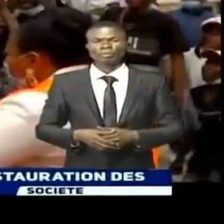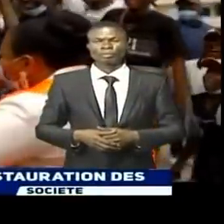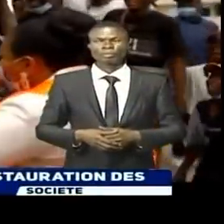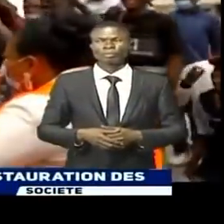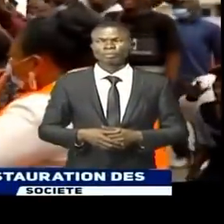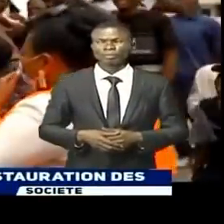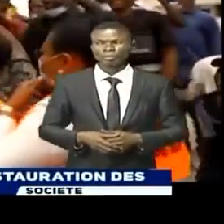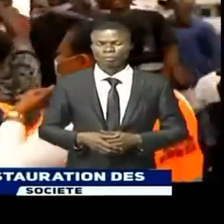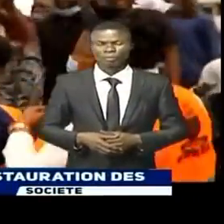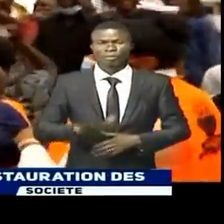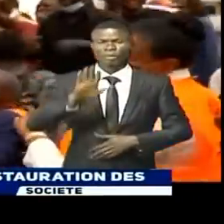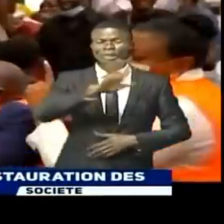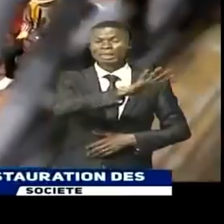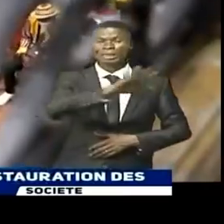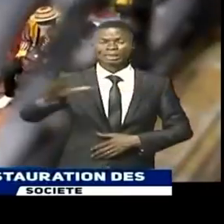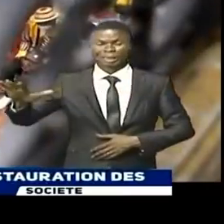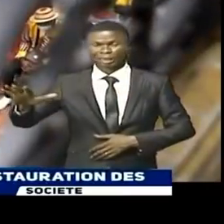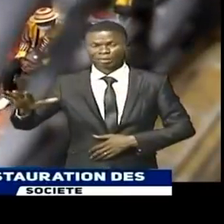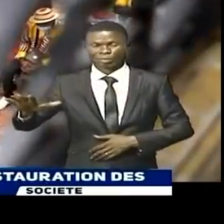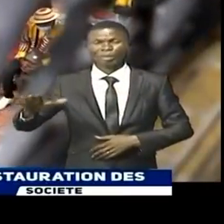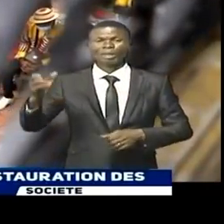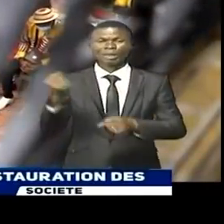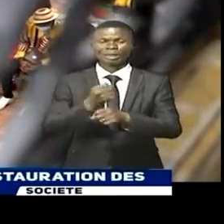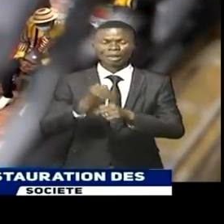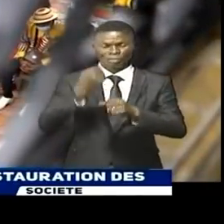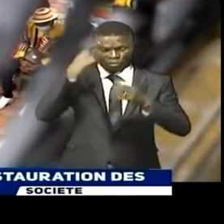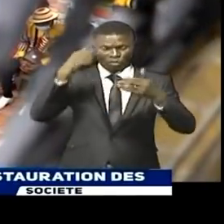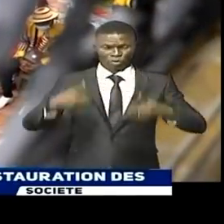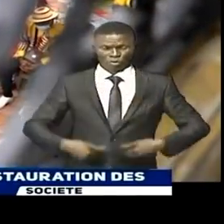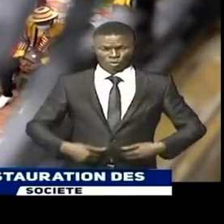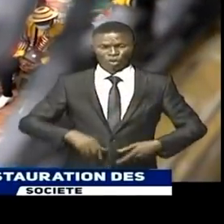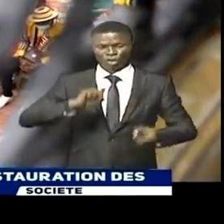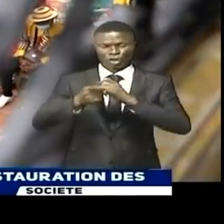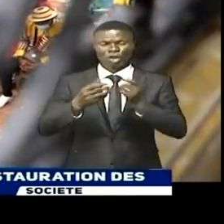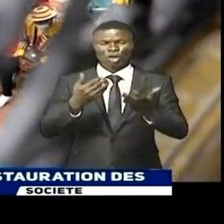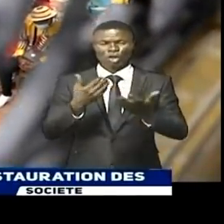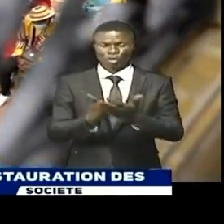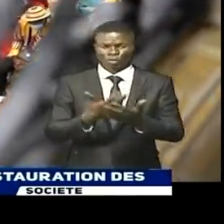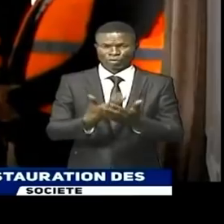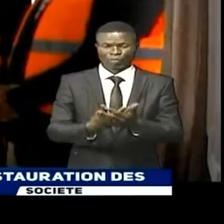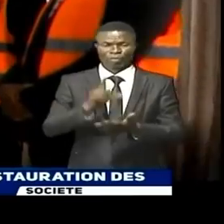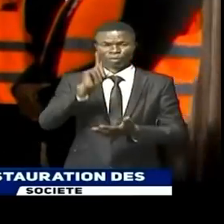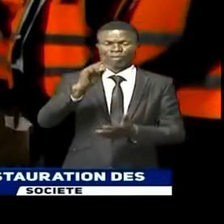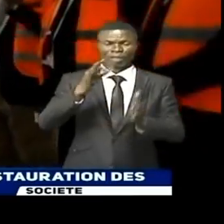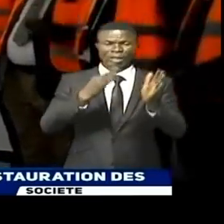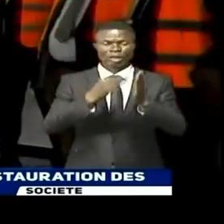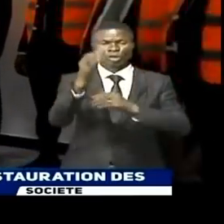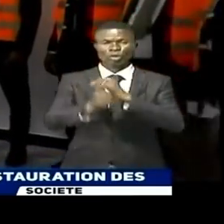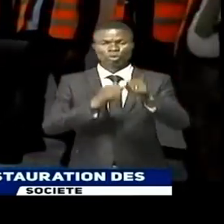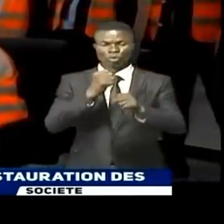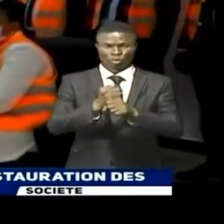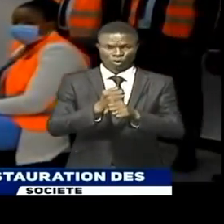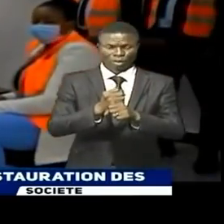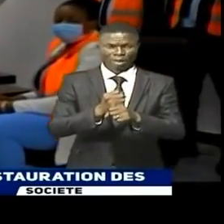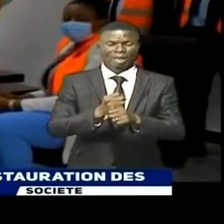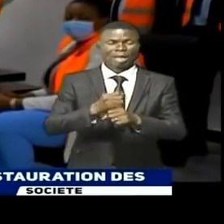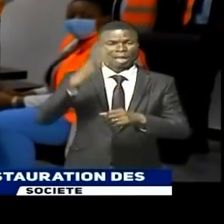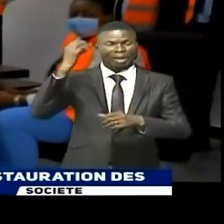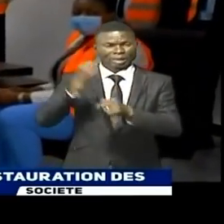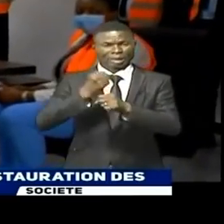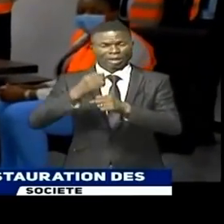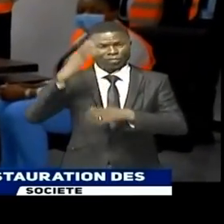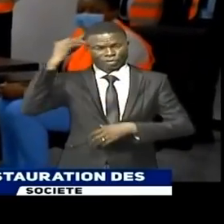5000 emplois des jeunes dans la restauration rapide les langues 28 années d'expérience du groupe jean-marie lukula si avec